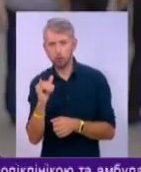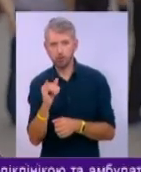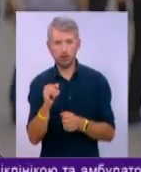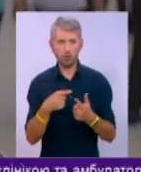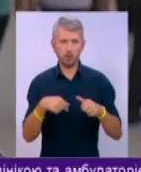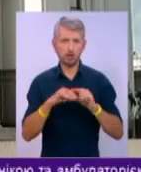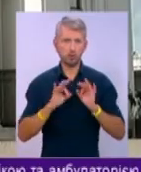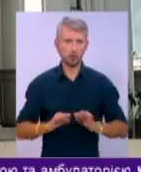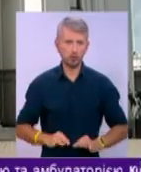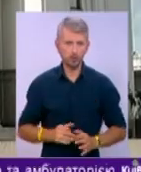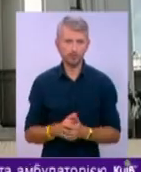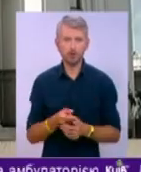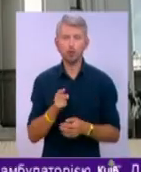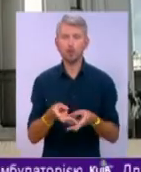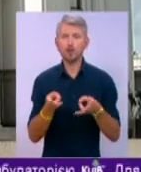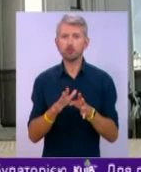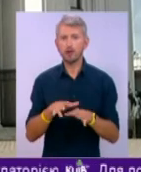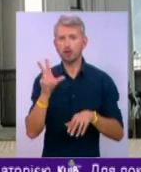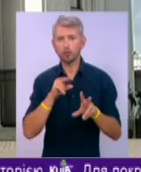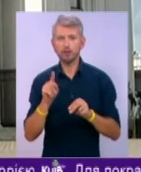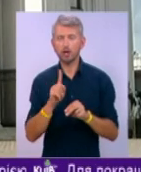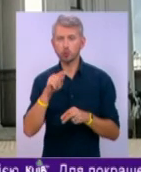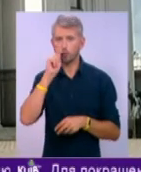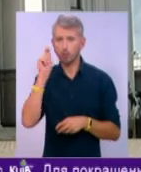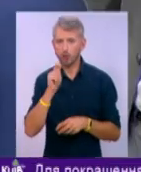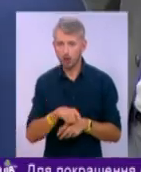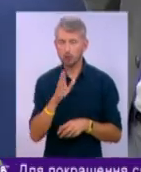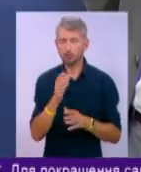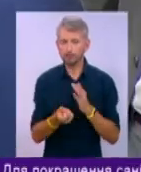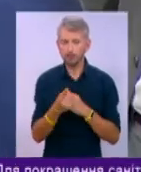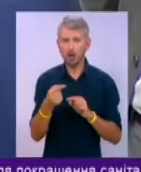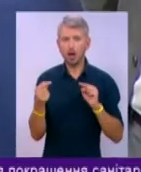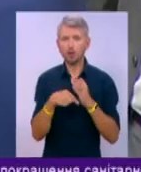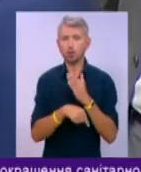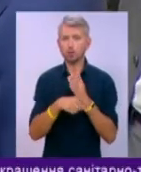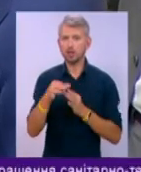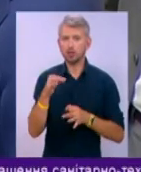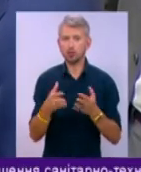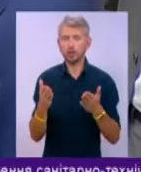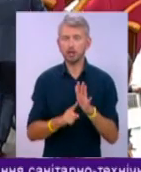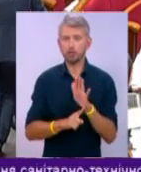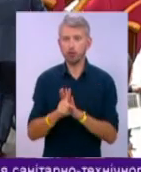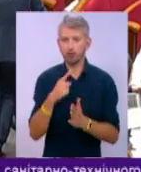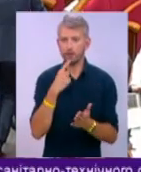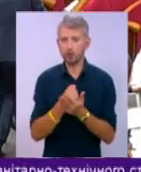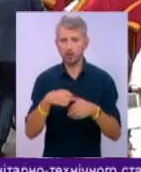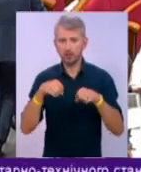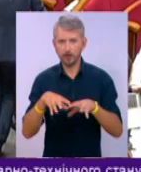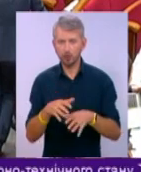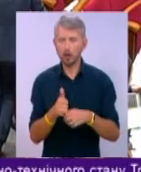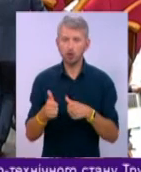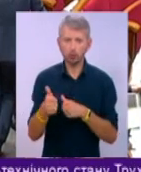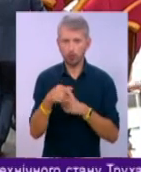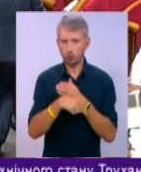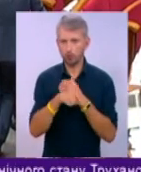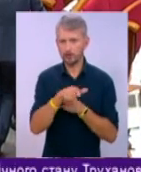органів прокуратури. Тож залишається сподіватися, що в Україні таки з'явиться антикорупційний суд, який почне виносити вироки і